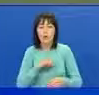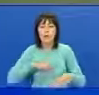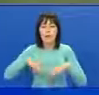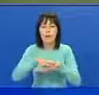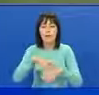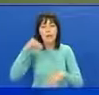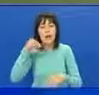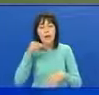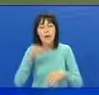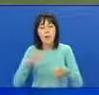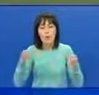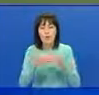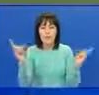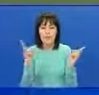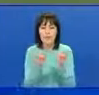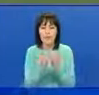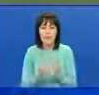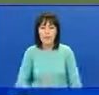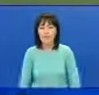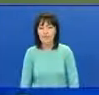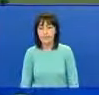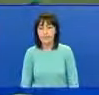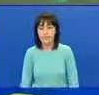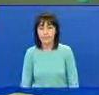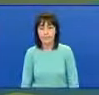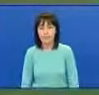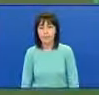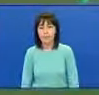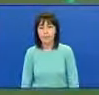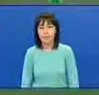футболшыларымен шеберлік байқасады. Ілияс Жолдас, Асхат Мырзахметов, Олжас Байтов, оңтүстік ақпарат бағдарламасы.